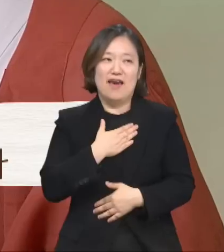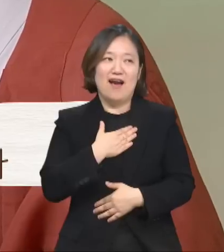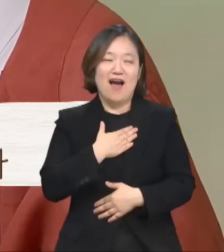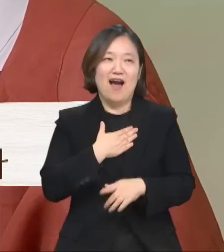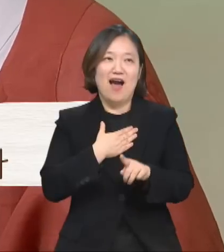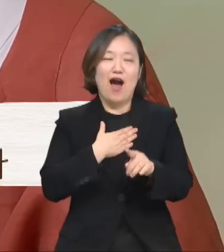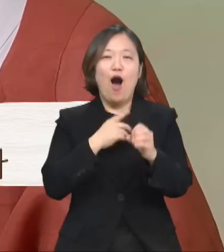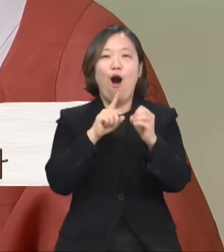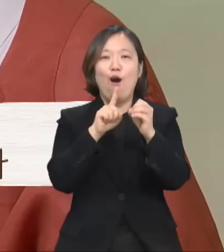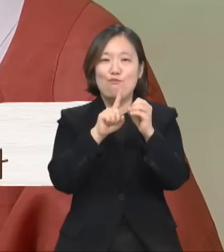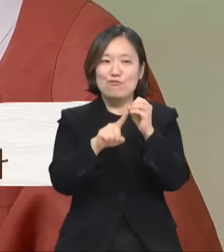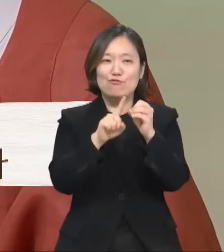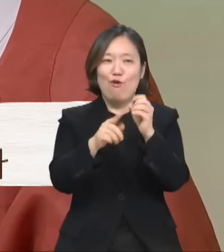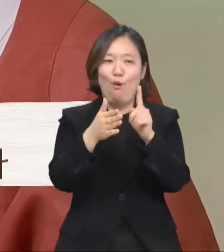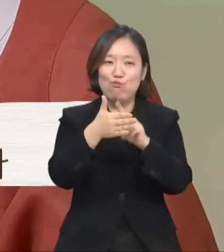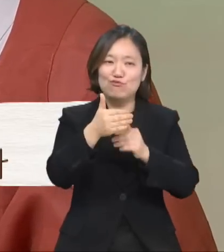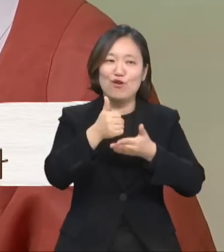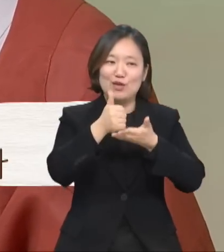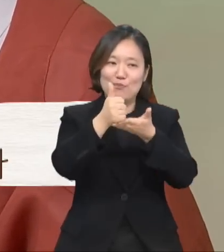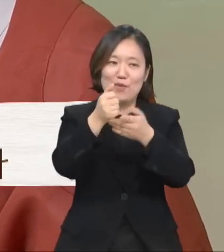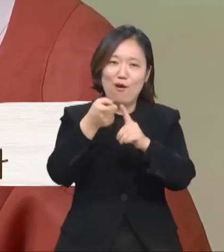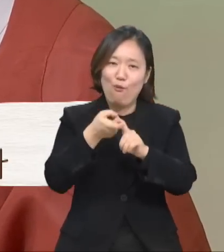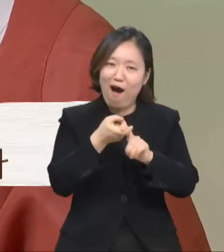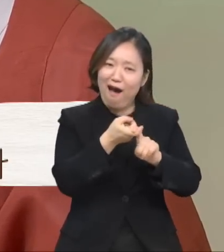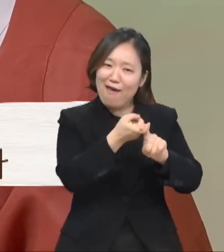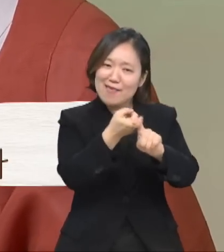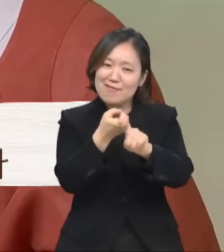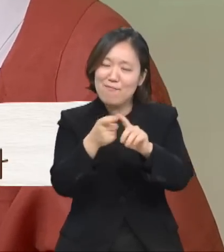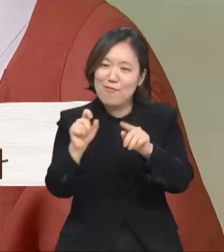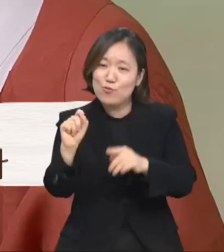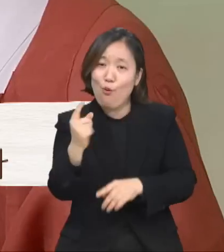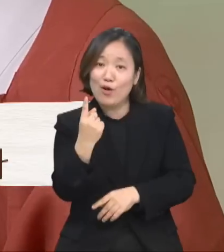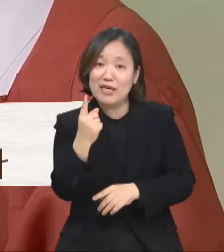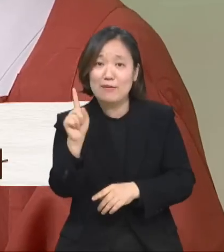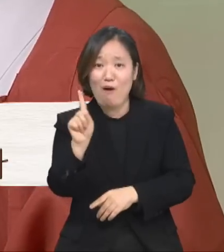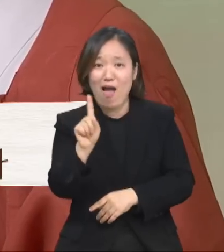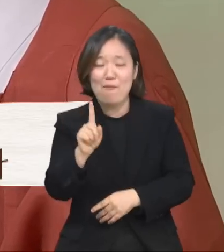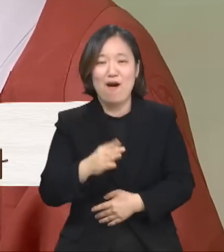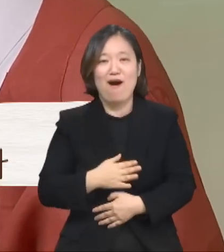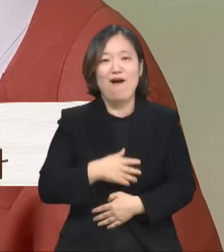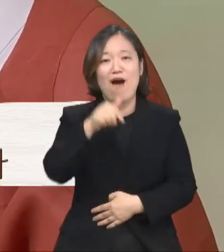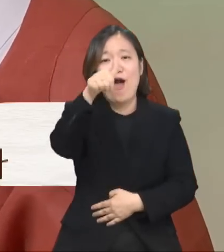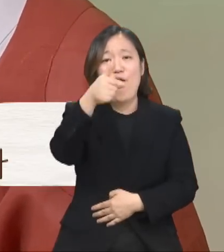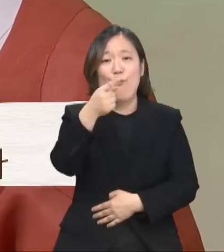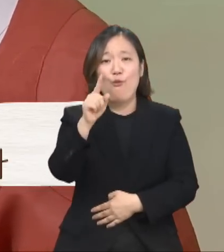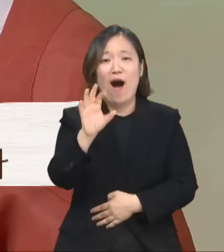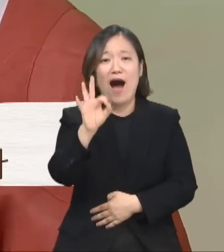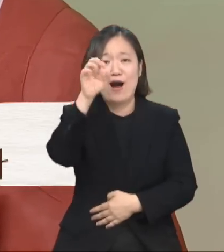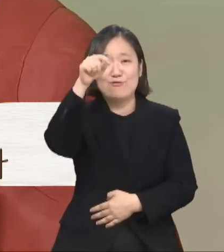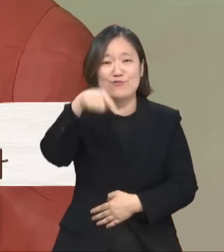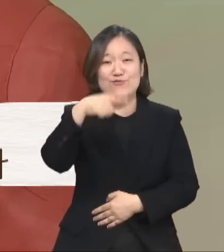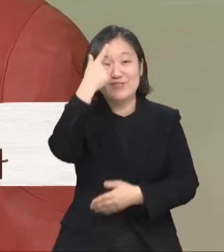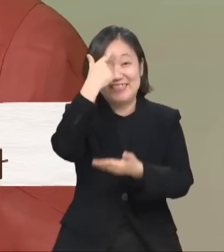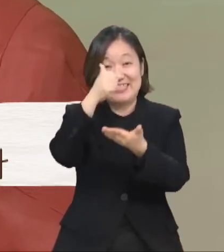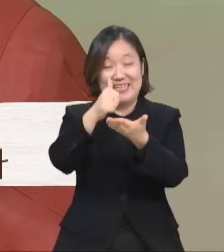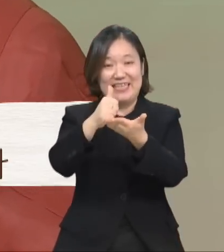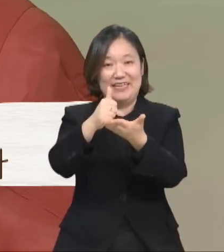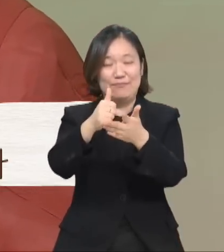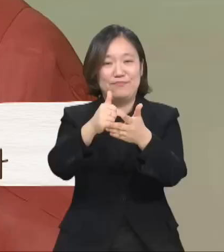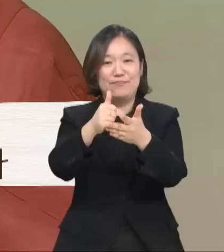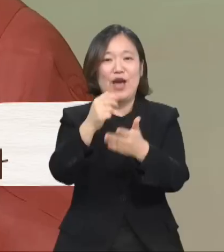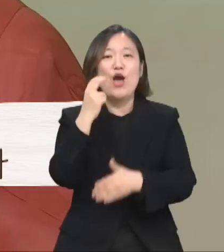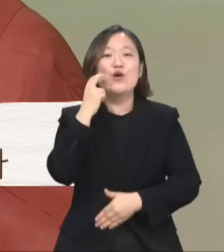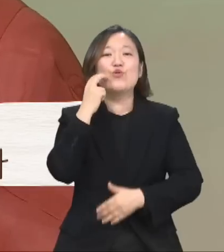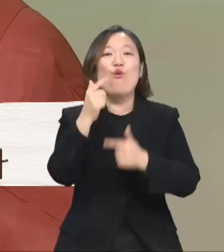본격적으로 불교의 관심을 가지게 된 것은 광호스님의 소나무 법문을 듣고